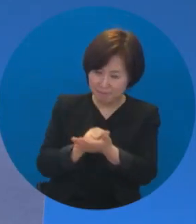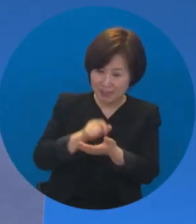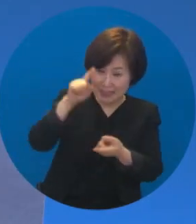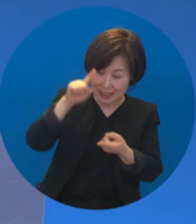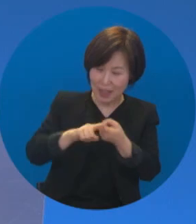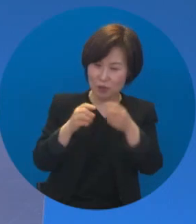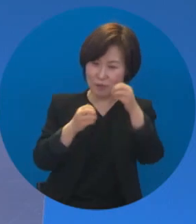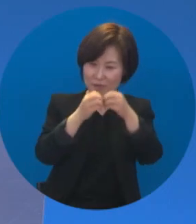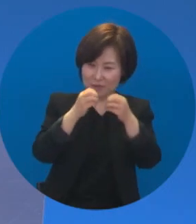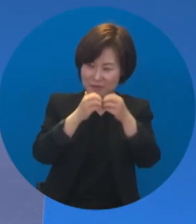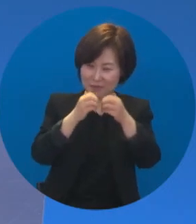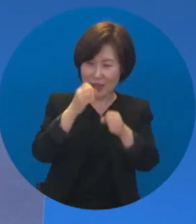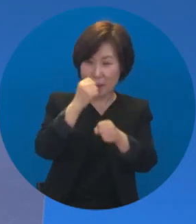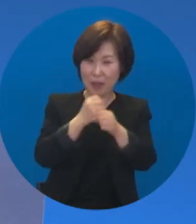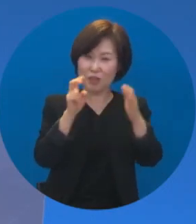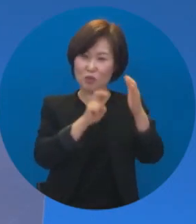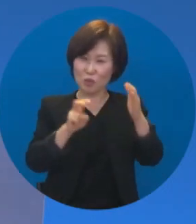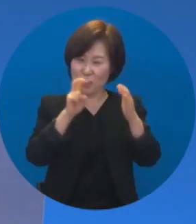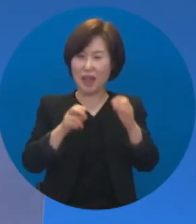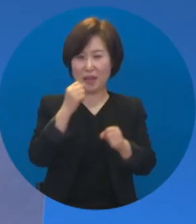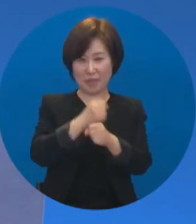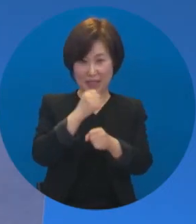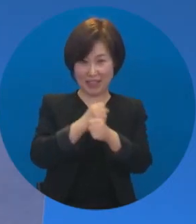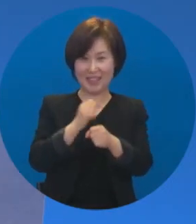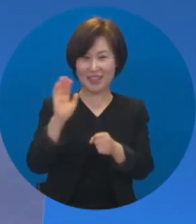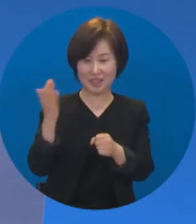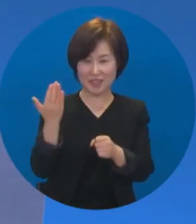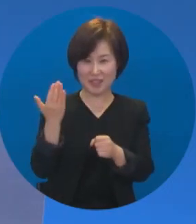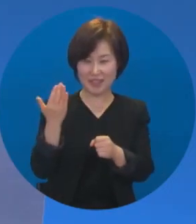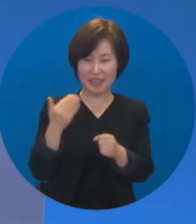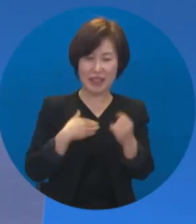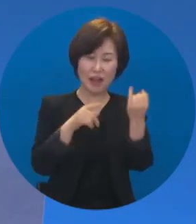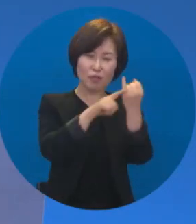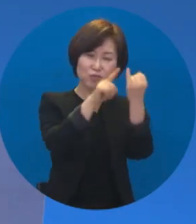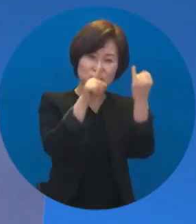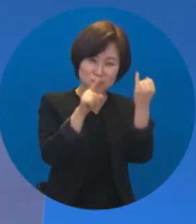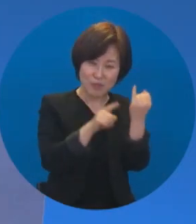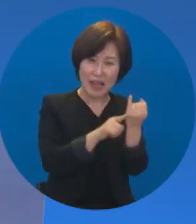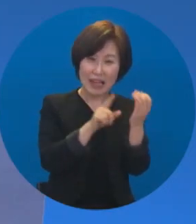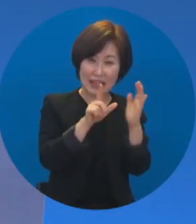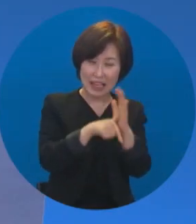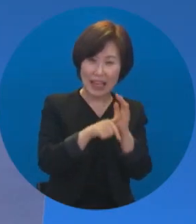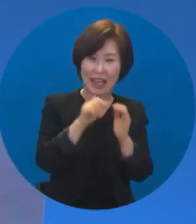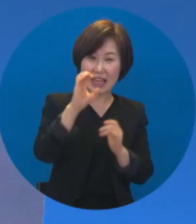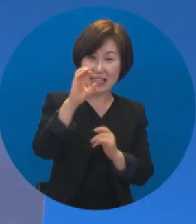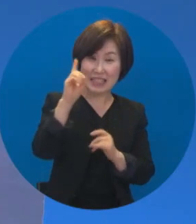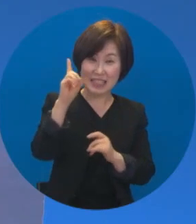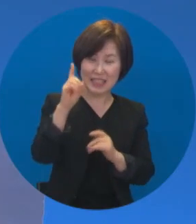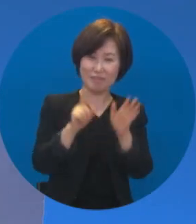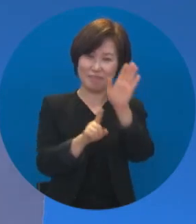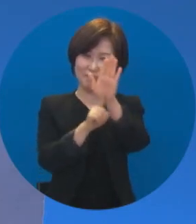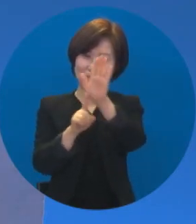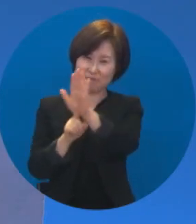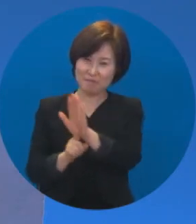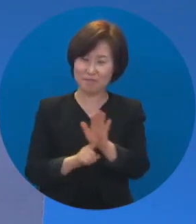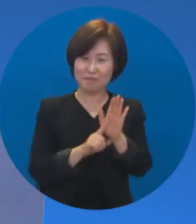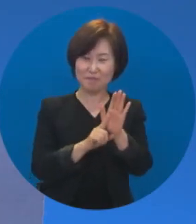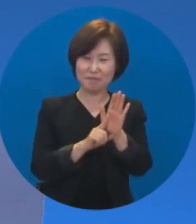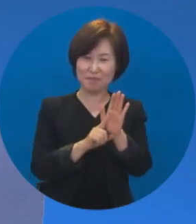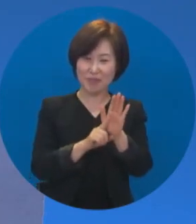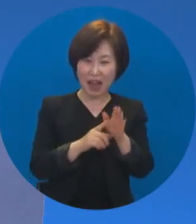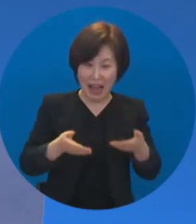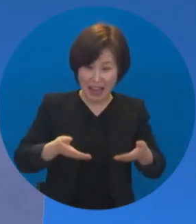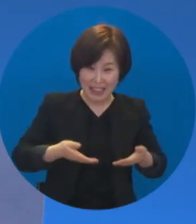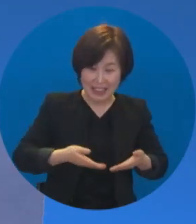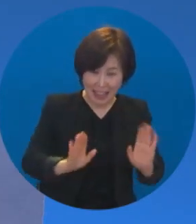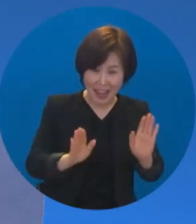붙인 게 시선이에요. 그 곡을 제가 뱃속에 아이가 있을 때 발표를 하게 되었는데, 아이를 다 낳고 나와보니